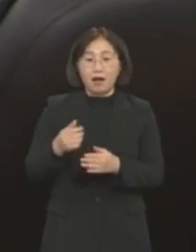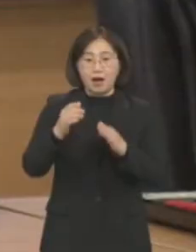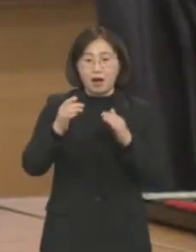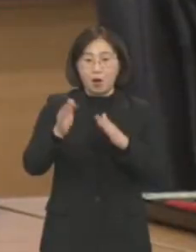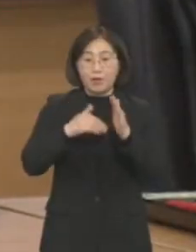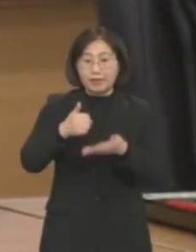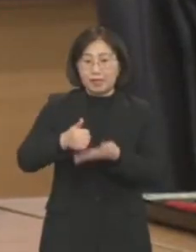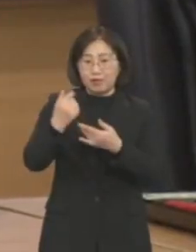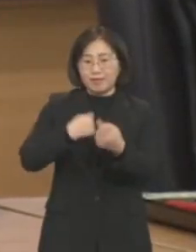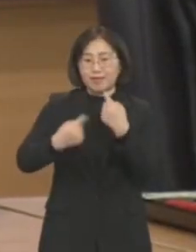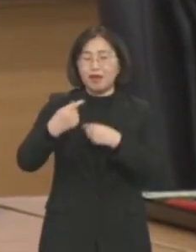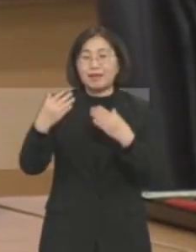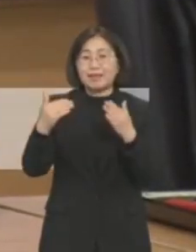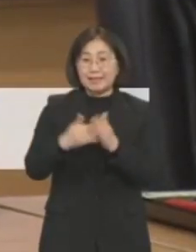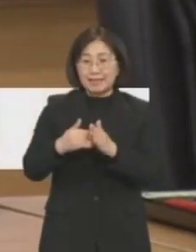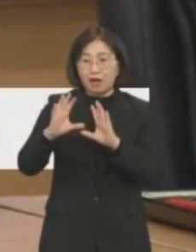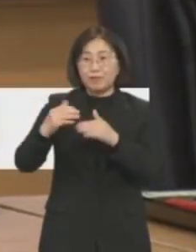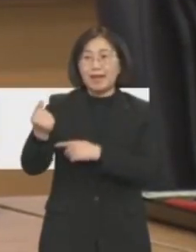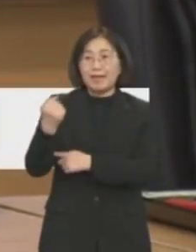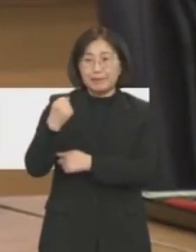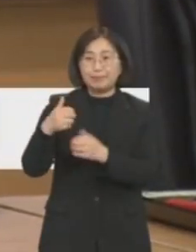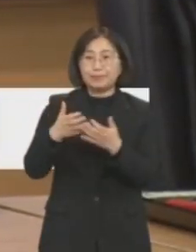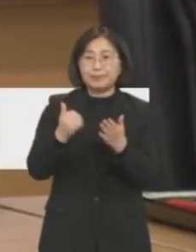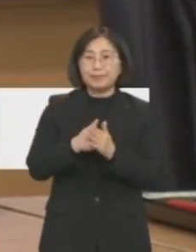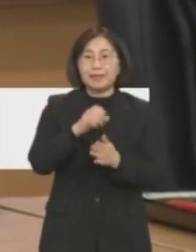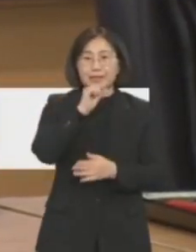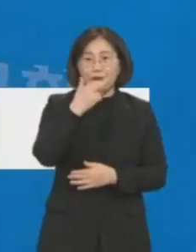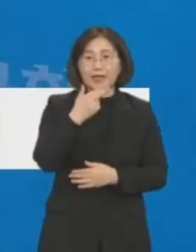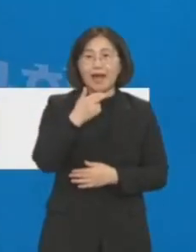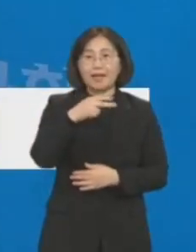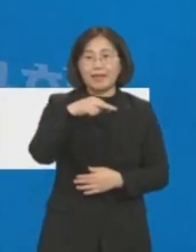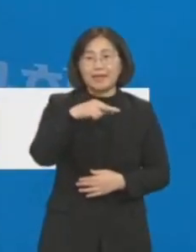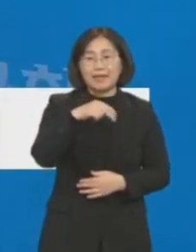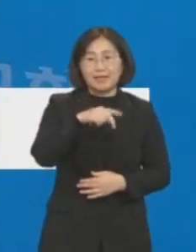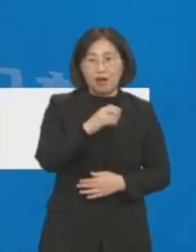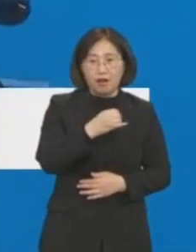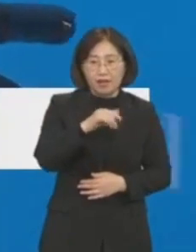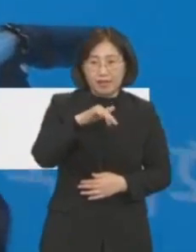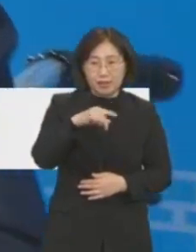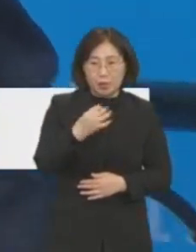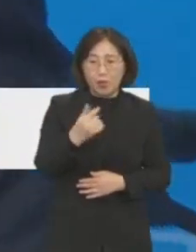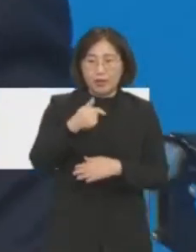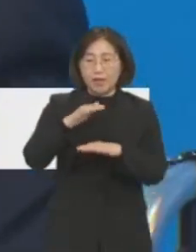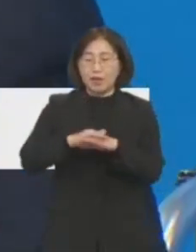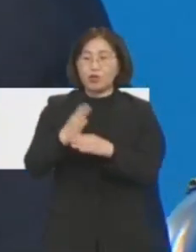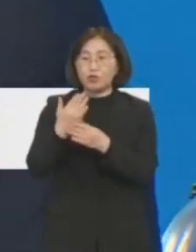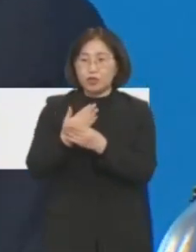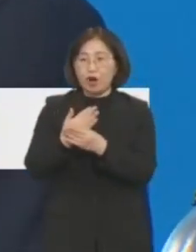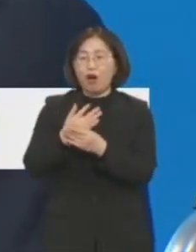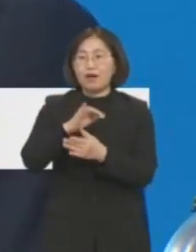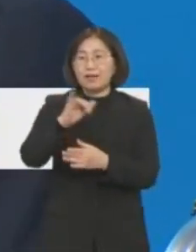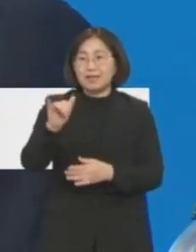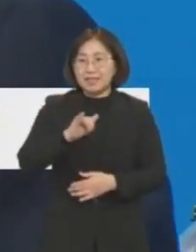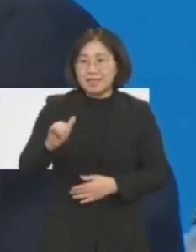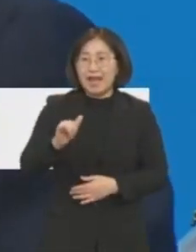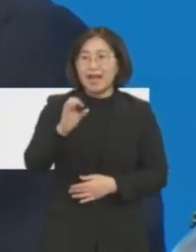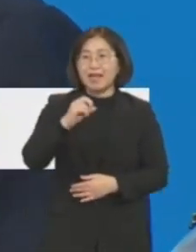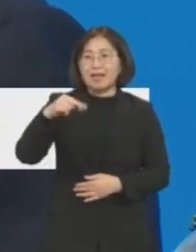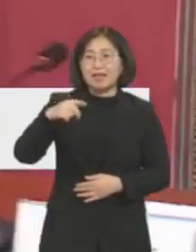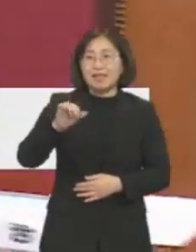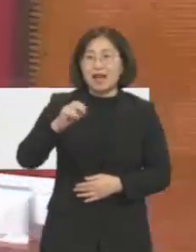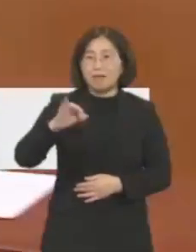마무리한 국민의힘에선 서산 태안 성일종 의원과 대전 유성을 이상민 의원이 단독으로 공천 신청을